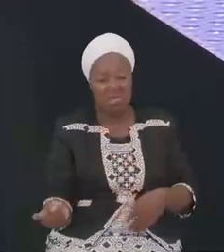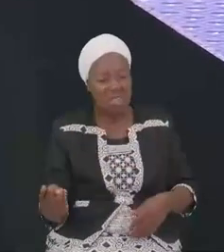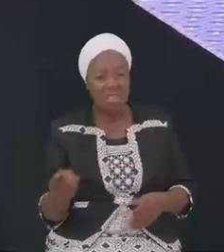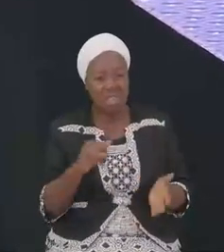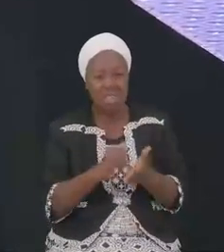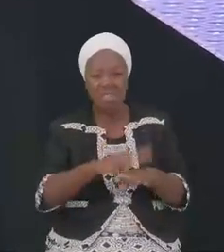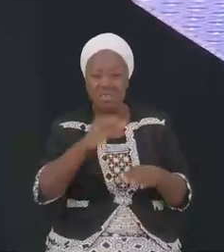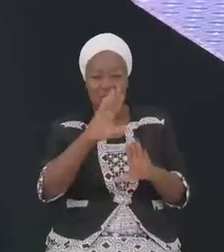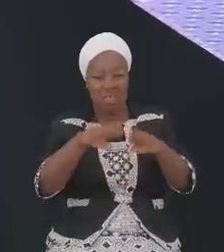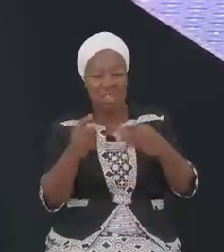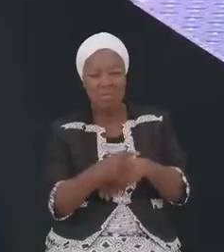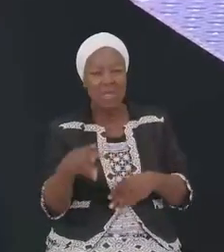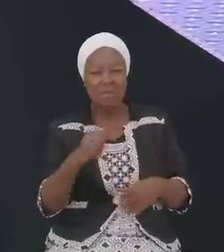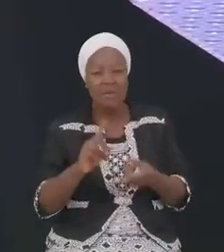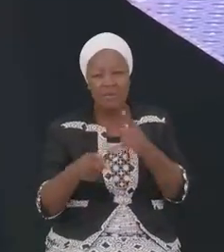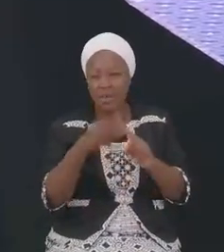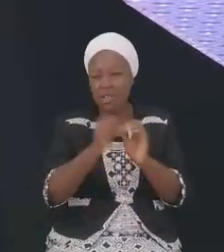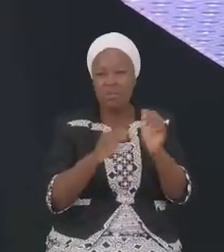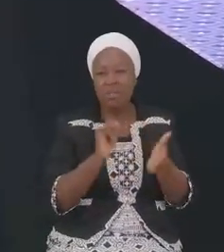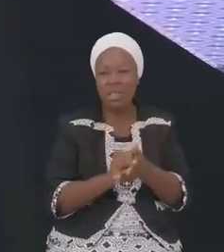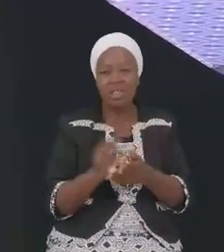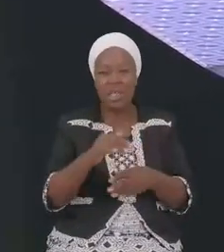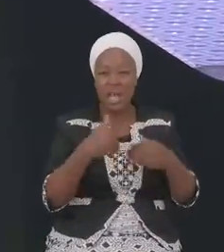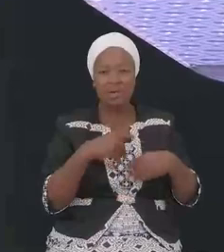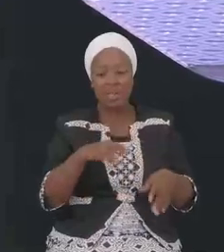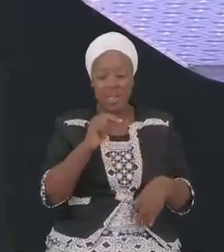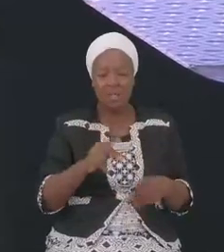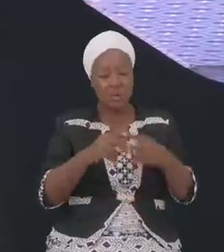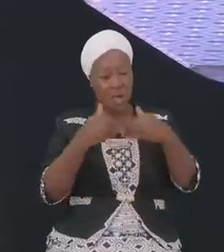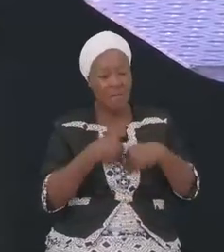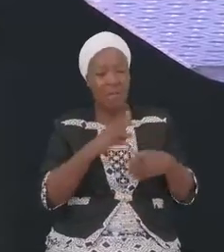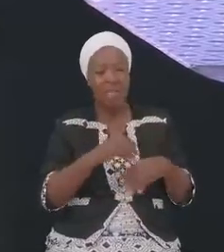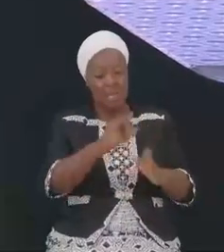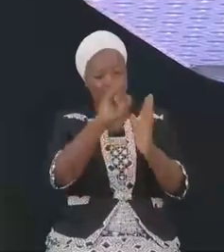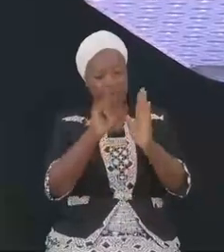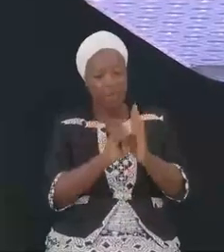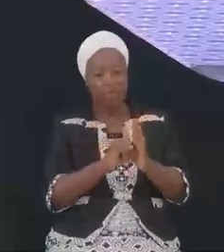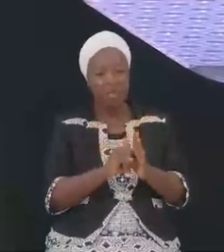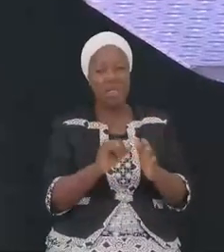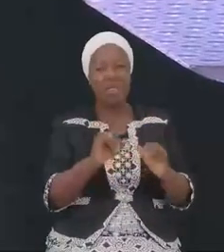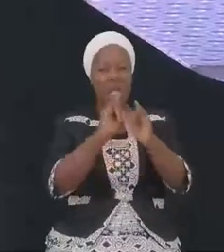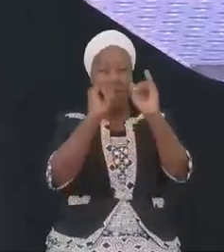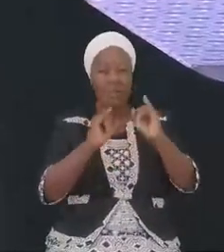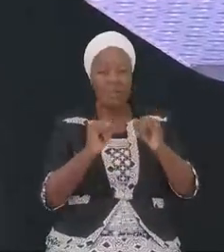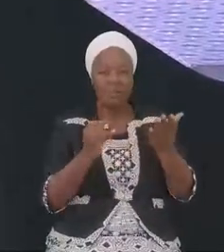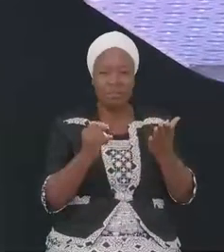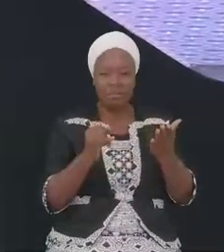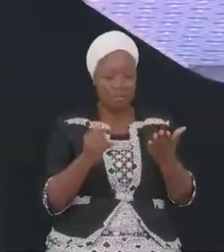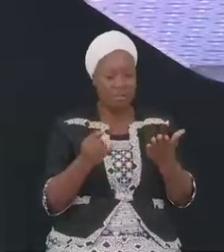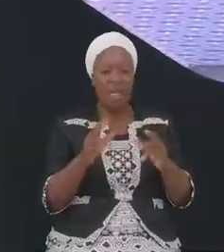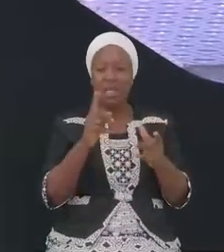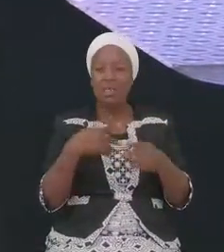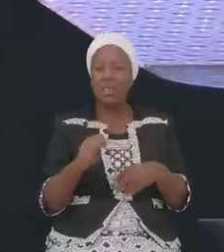Seigneur, cela ne leur donne pas la relation et l'héritage que le Seigneur a stipulé